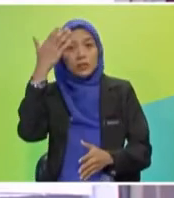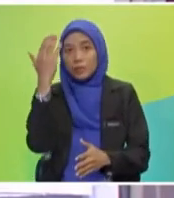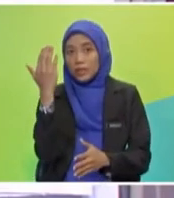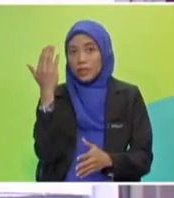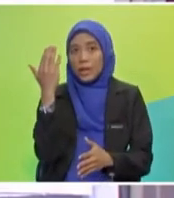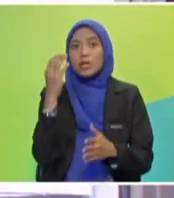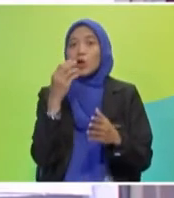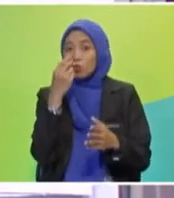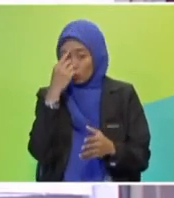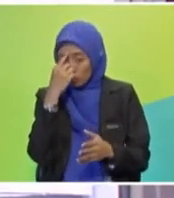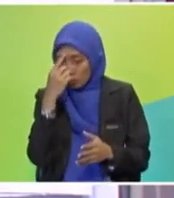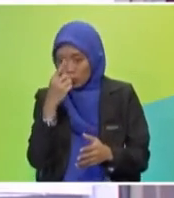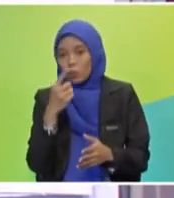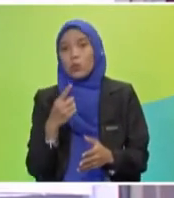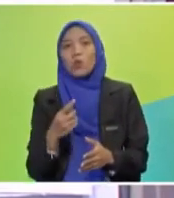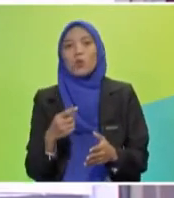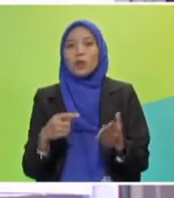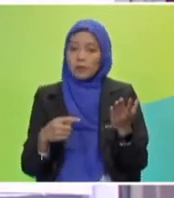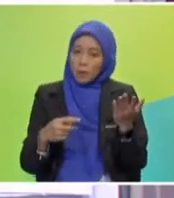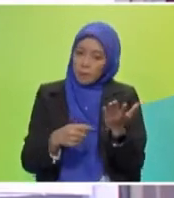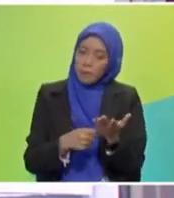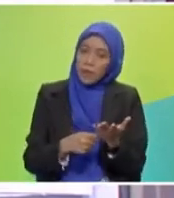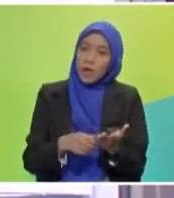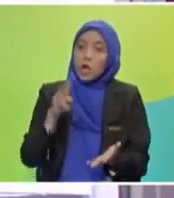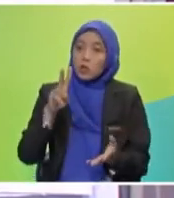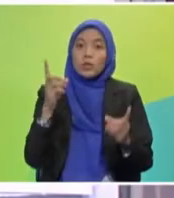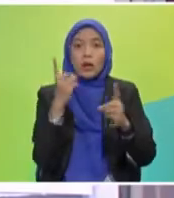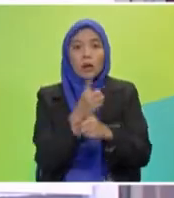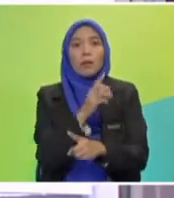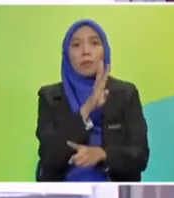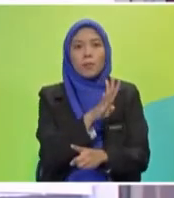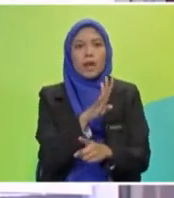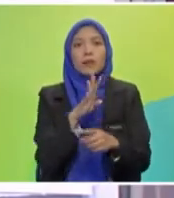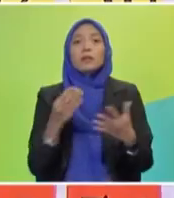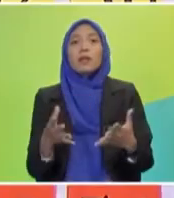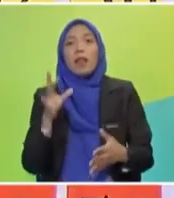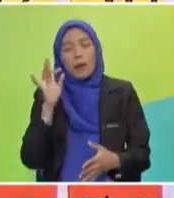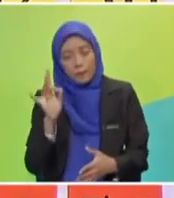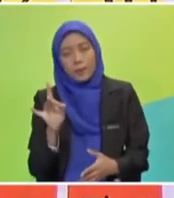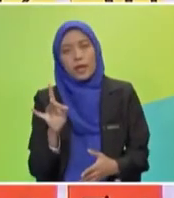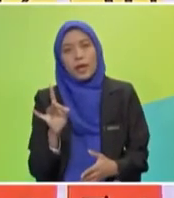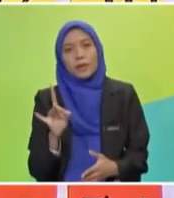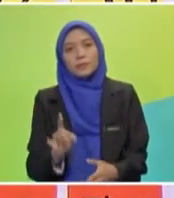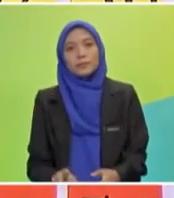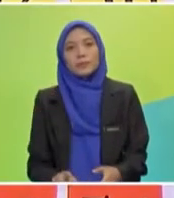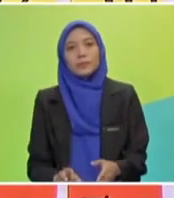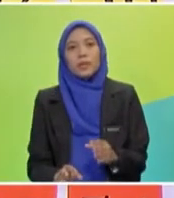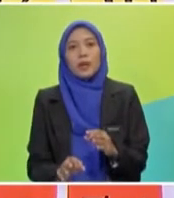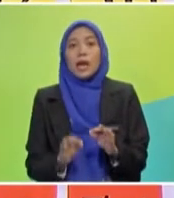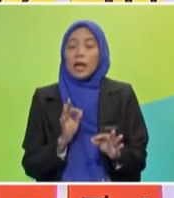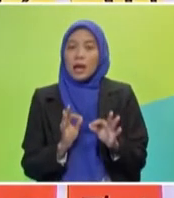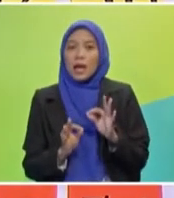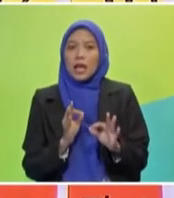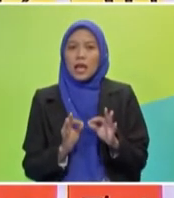sahaja untuk nilai yang ada. Seperti 4 darab 2, 2 darab 4 sama dengan 8 tu tadi. Jadi sebenarnya kalau selalu tu